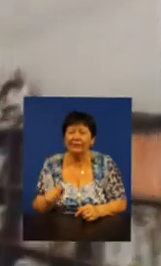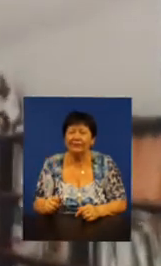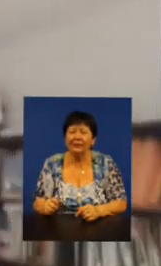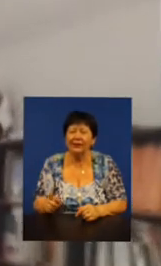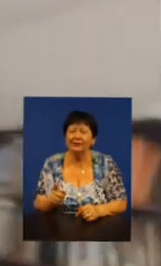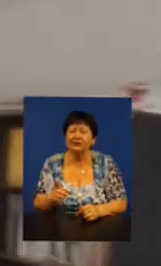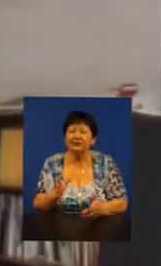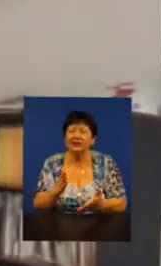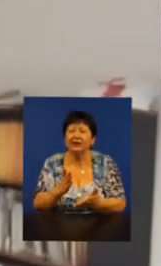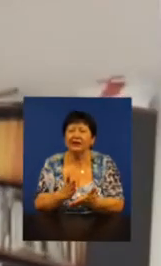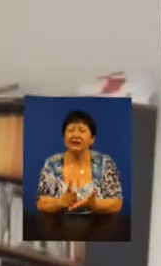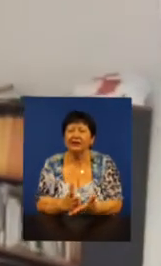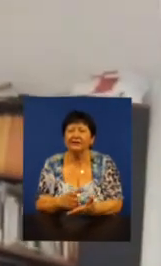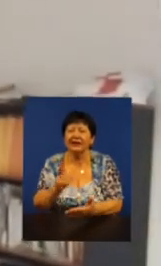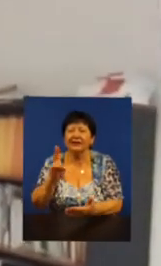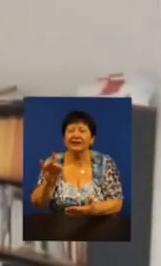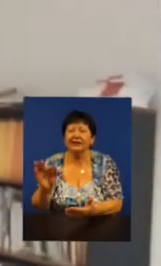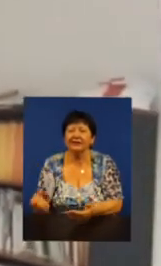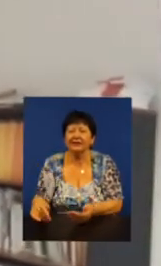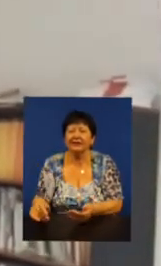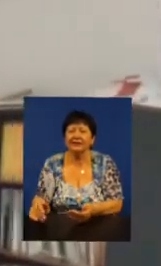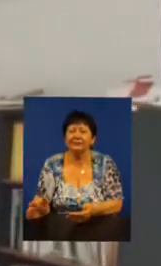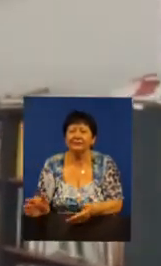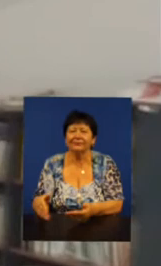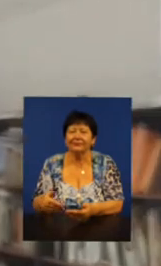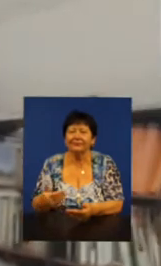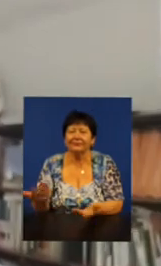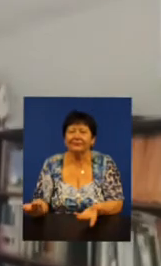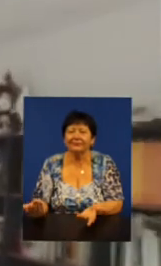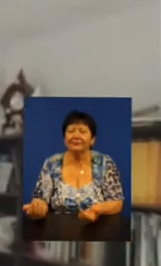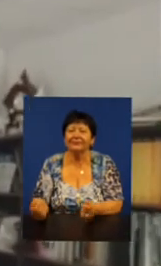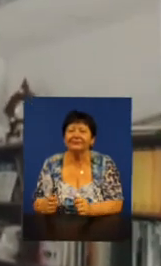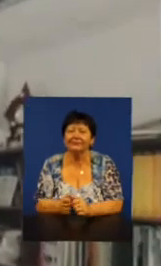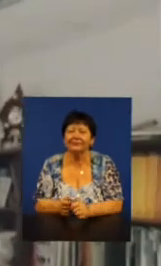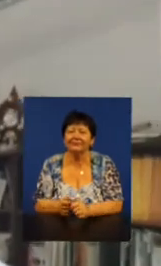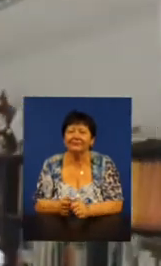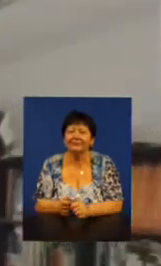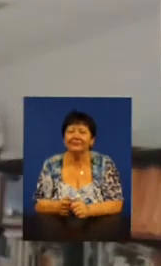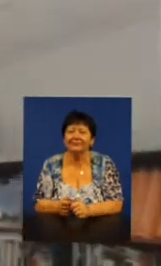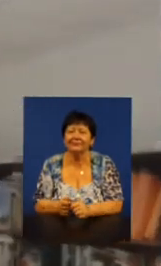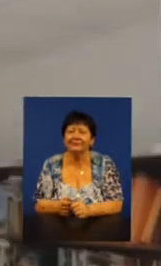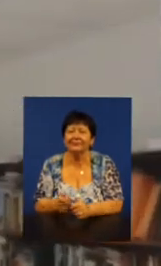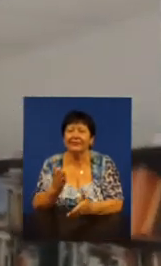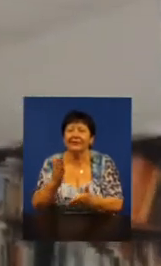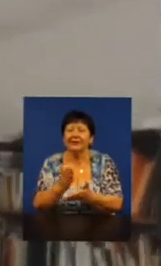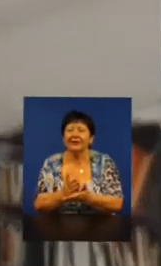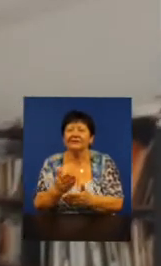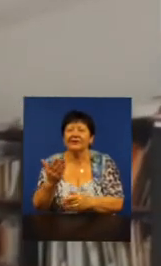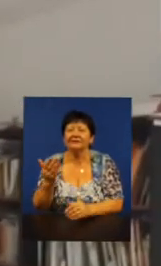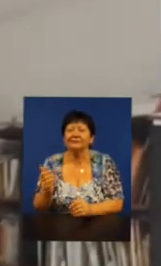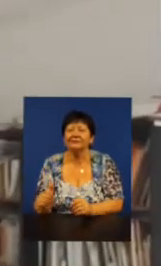alături o avem de Cristina. Da? Multă baftă! Așa, Cristina este cea